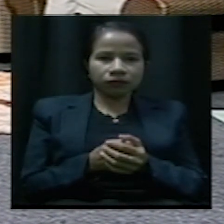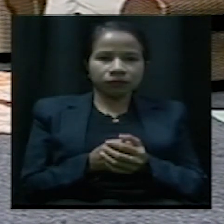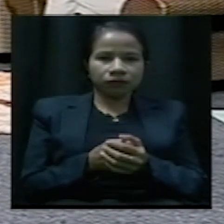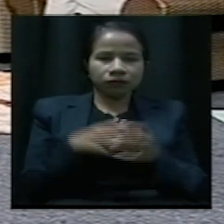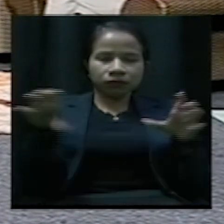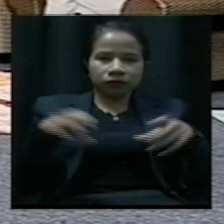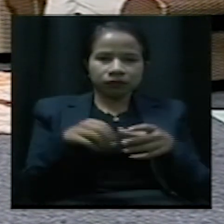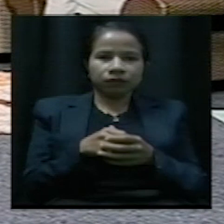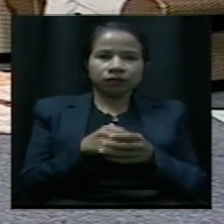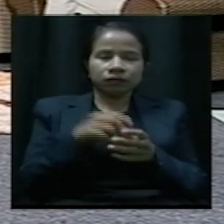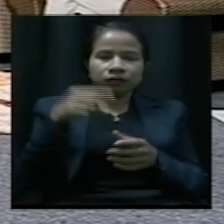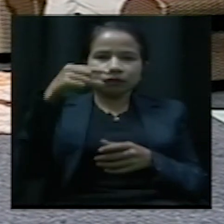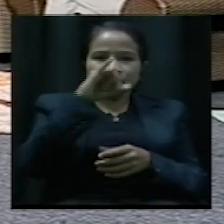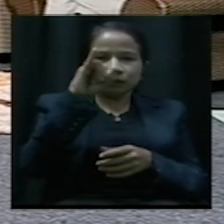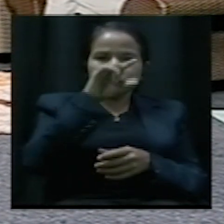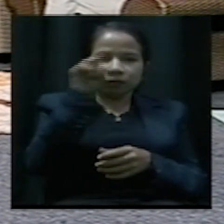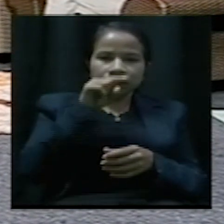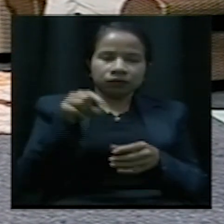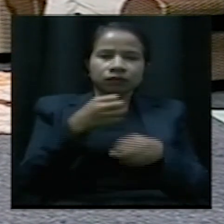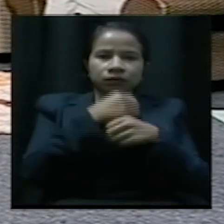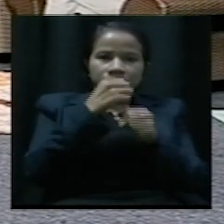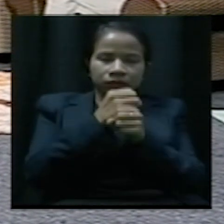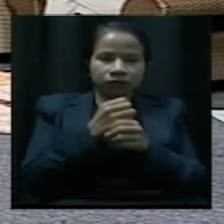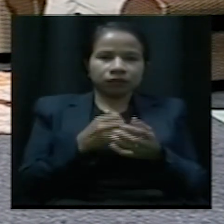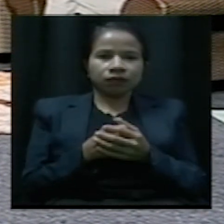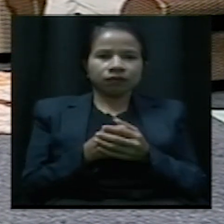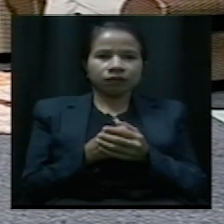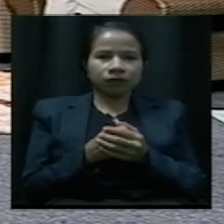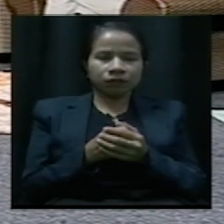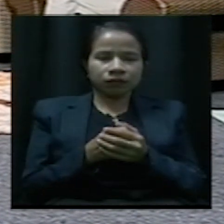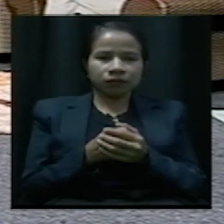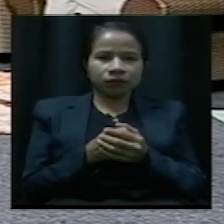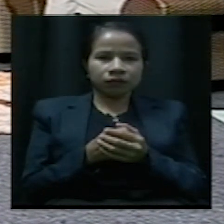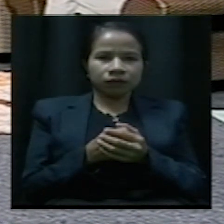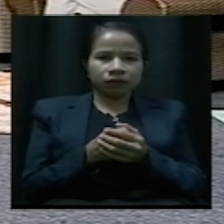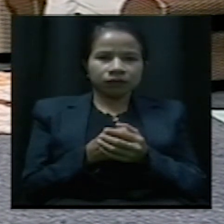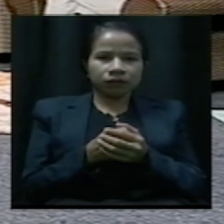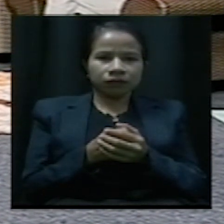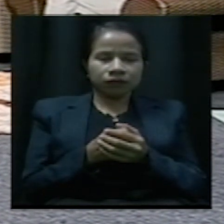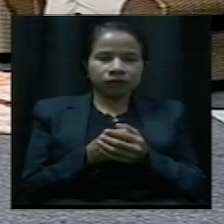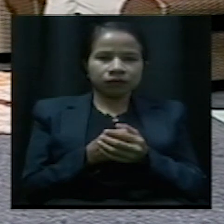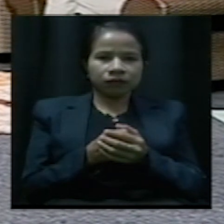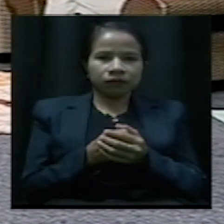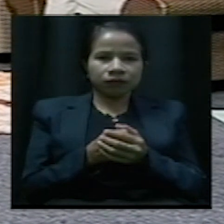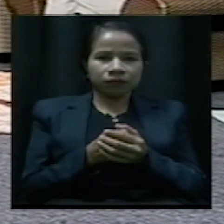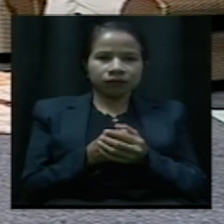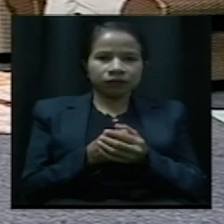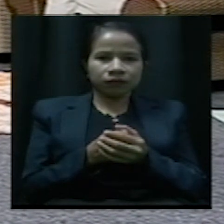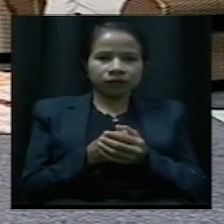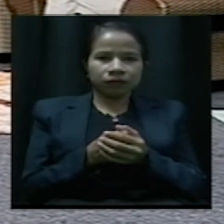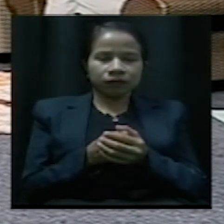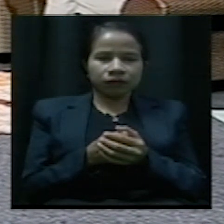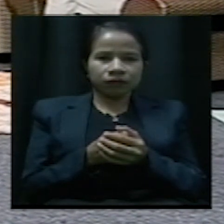GEJET, Cooperação Alemanha, halau, se fope, projeto e dane, arang, Indigo Project, Employability and Income Generating